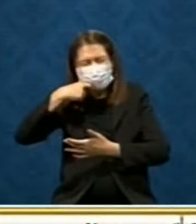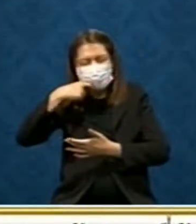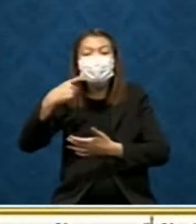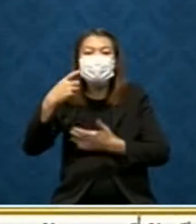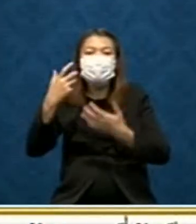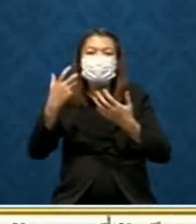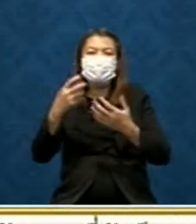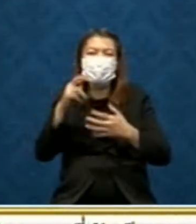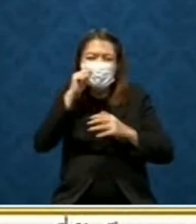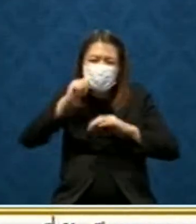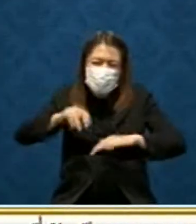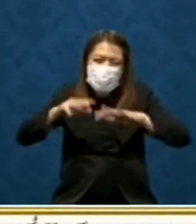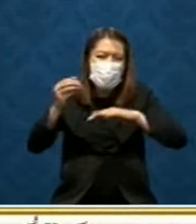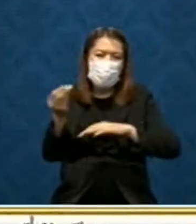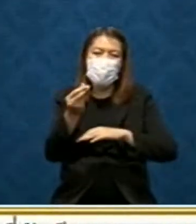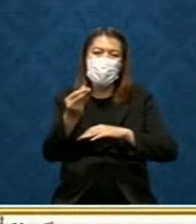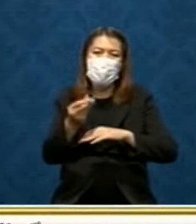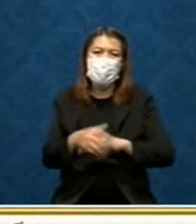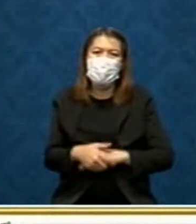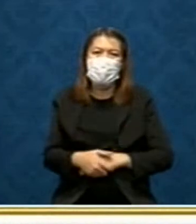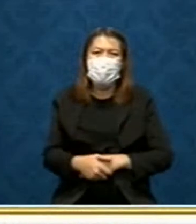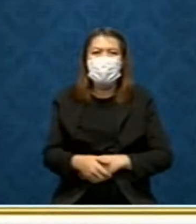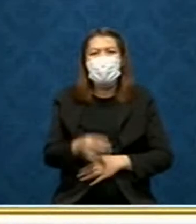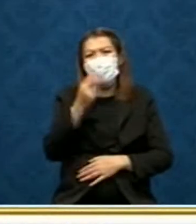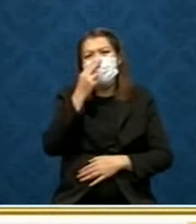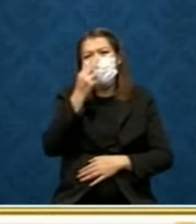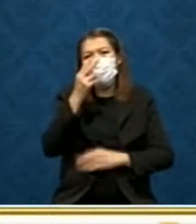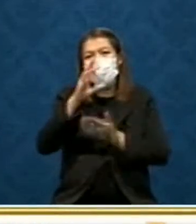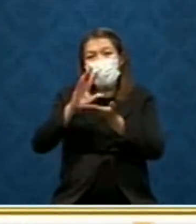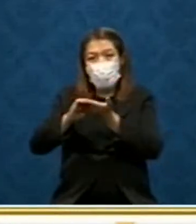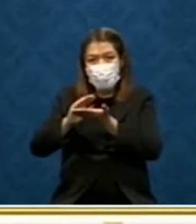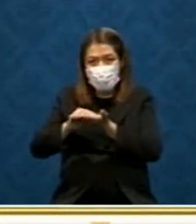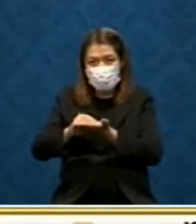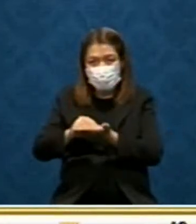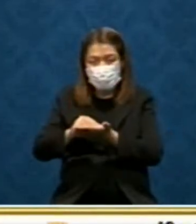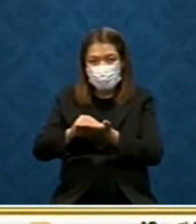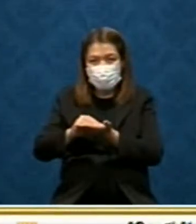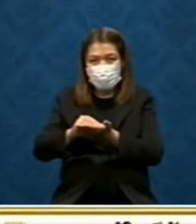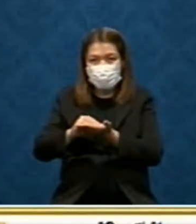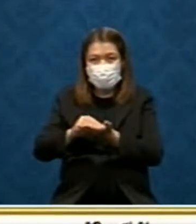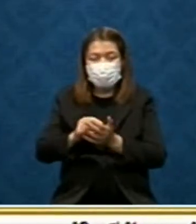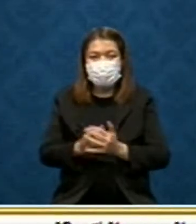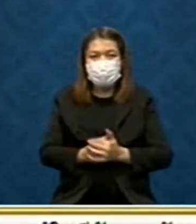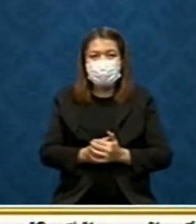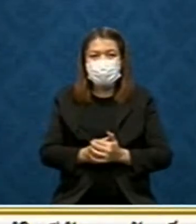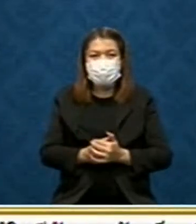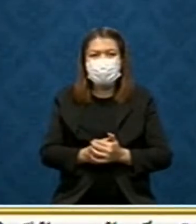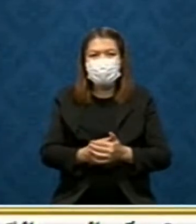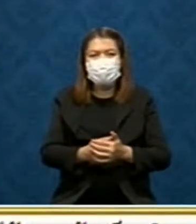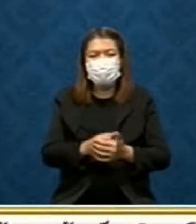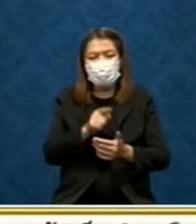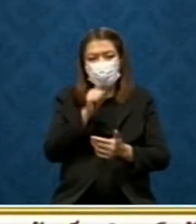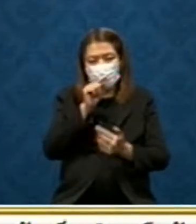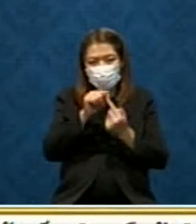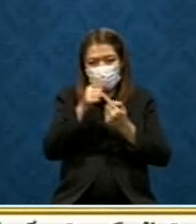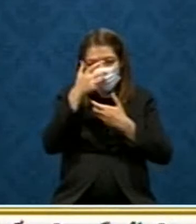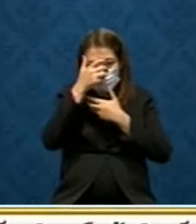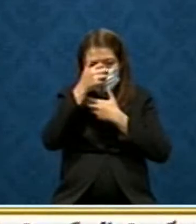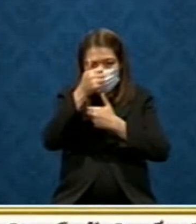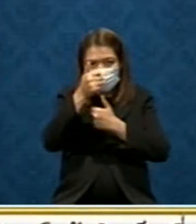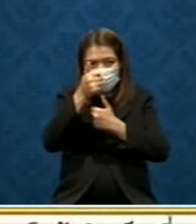กเดิน ท่วมเหลว กว เดินผม ไปดูศาโมูล MIC มั่าสนใจบำว่า